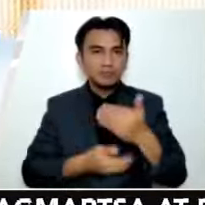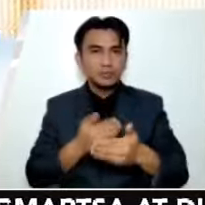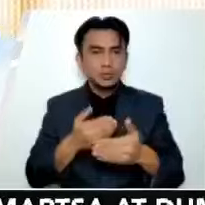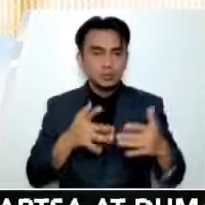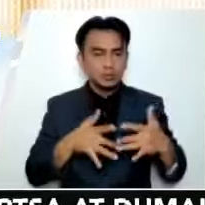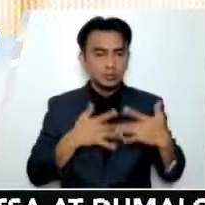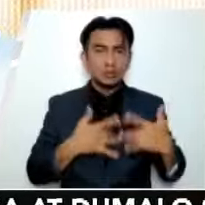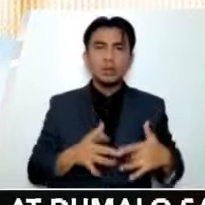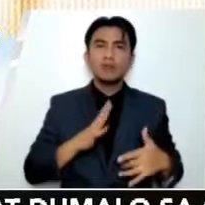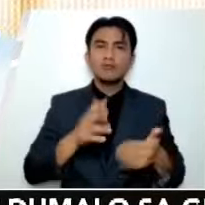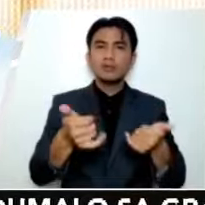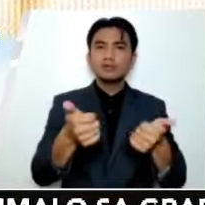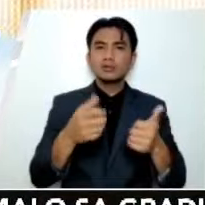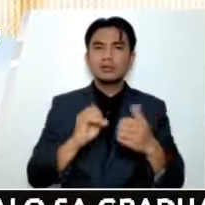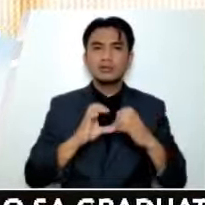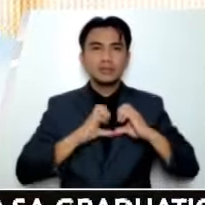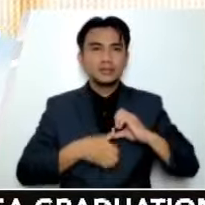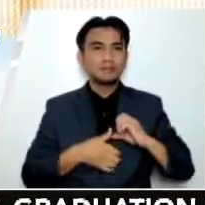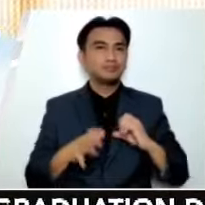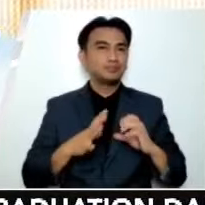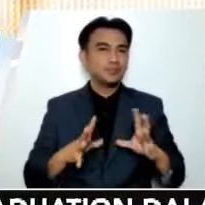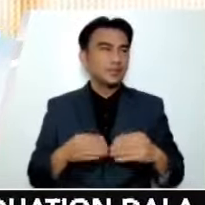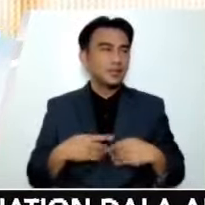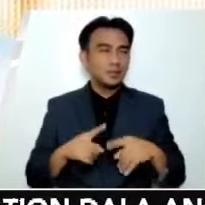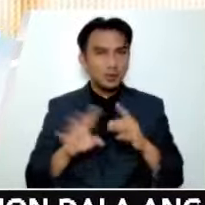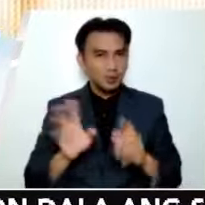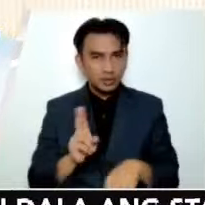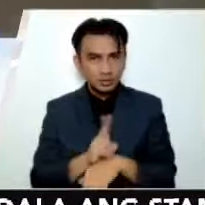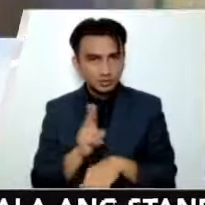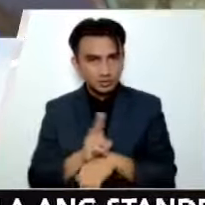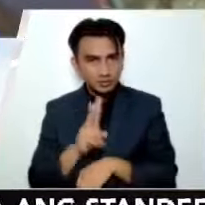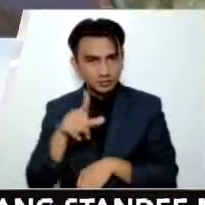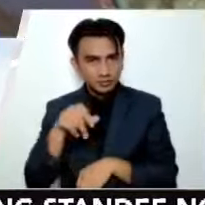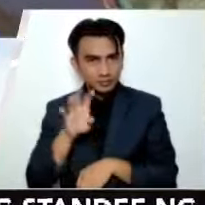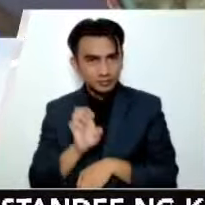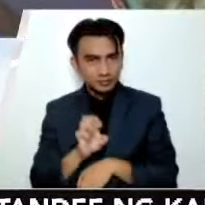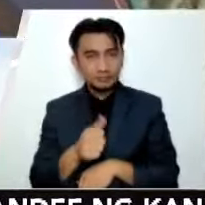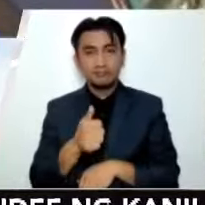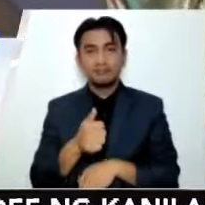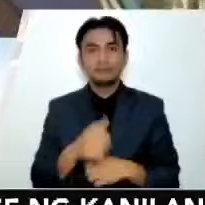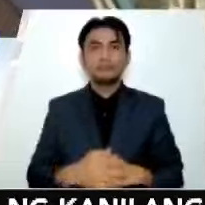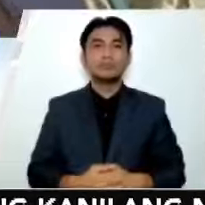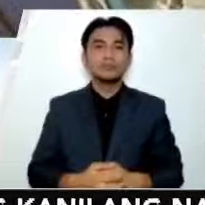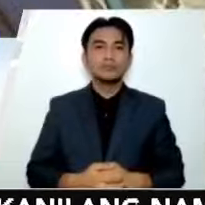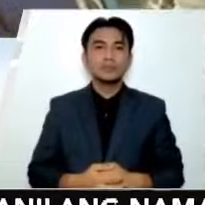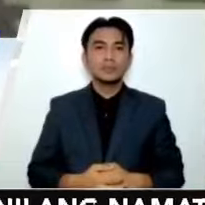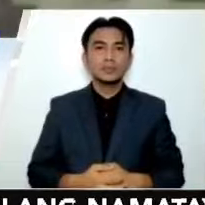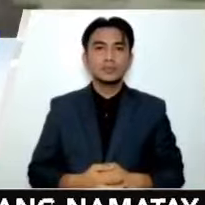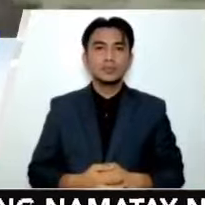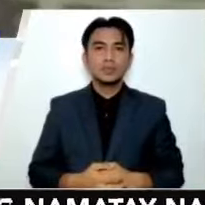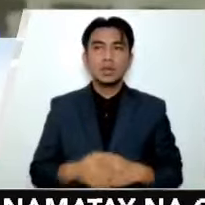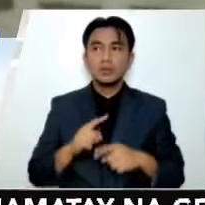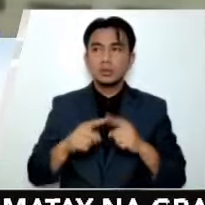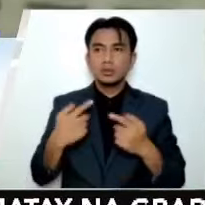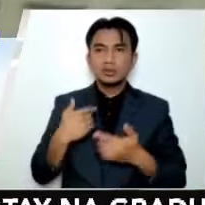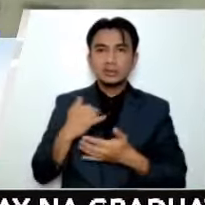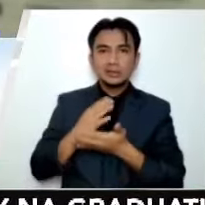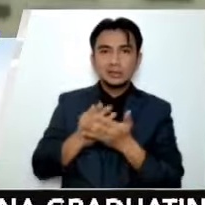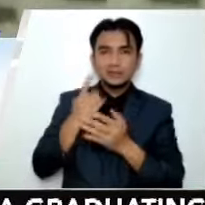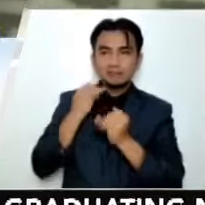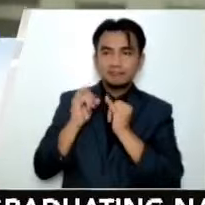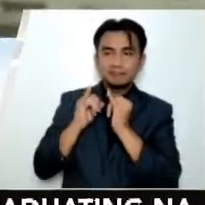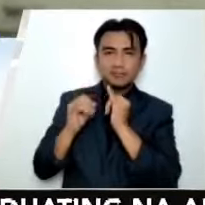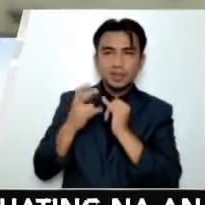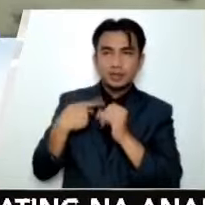kung pag-ibig, pero huwag nyong saktan na vape ang gamit. Pero ilan sa mga nakausap naming nagve-vape, tila